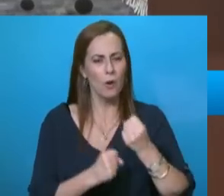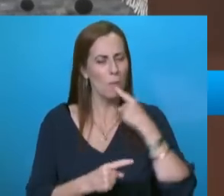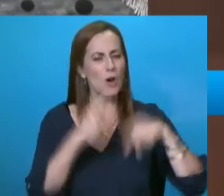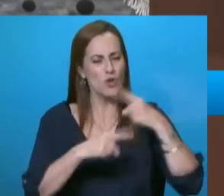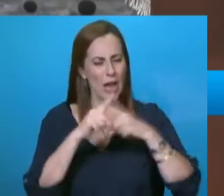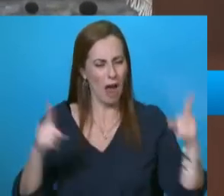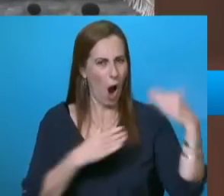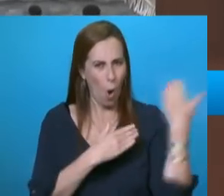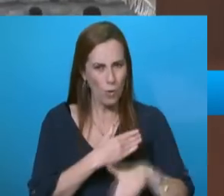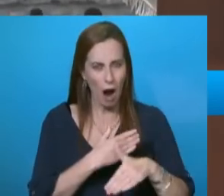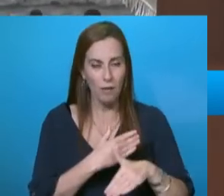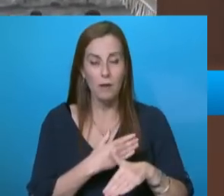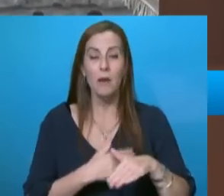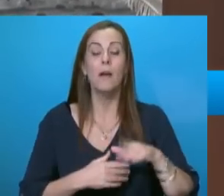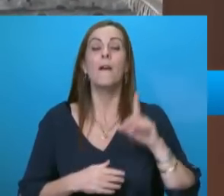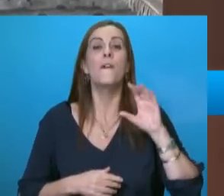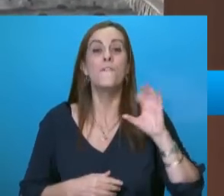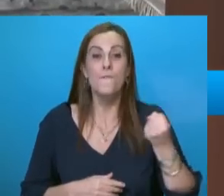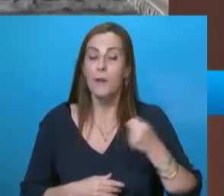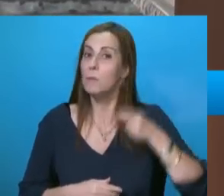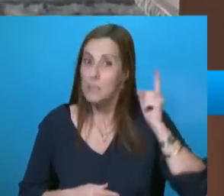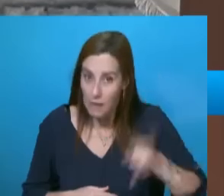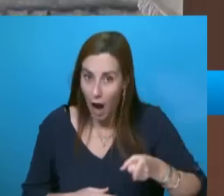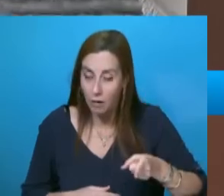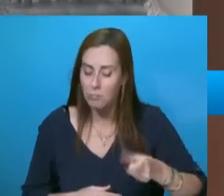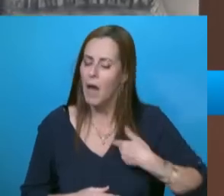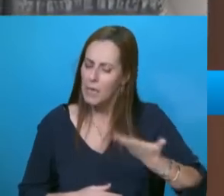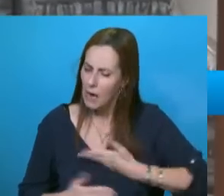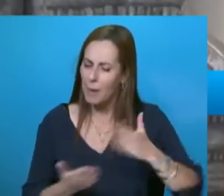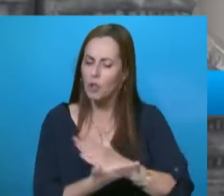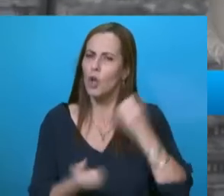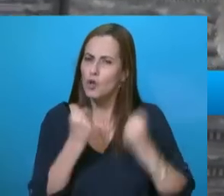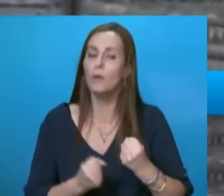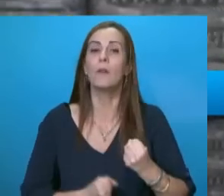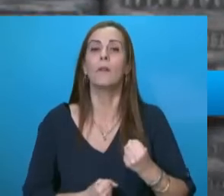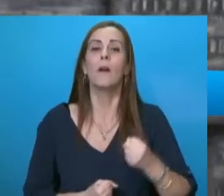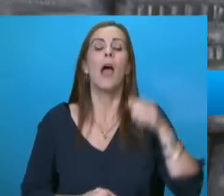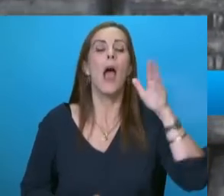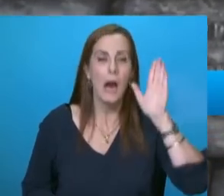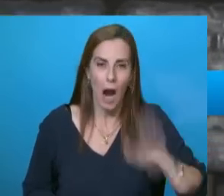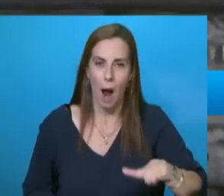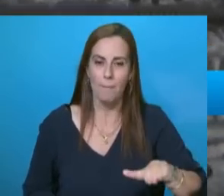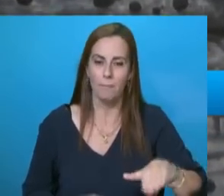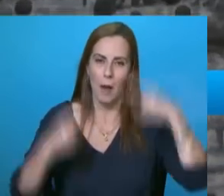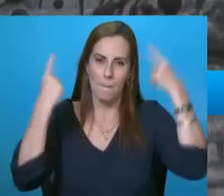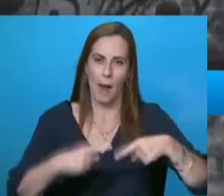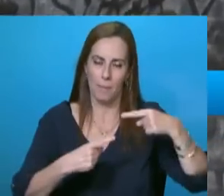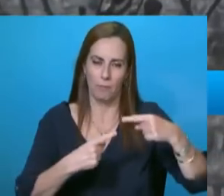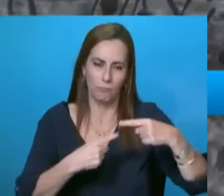האחרונה. ואם וכאשר אדרש, אקבל החלטות קשות גם בימים